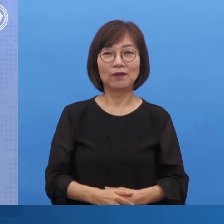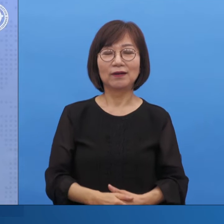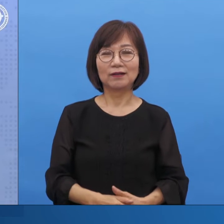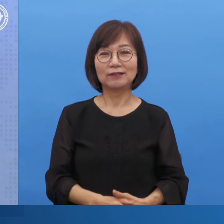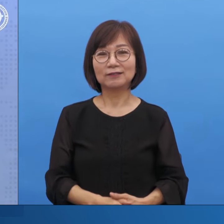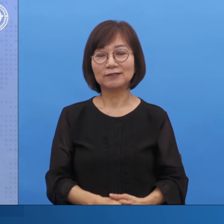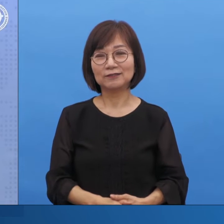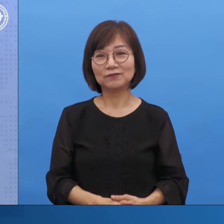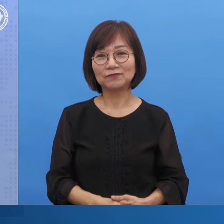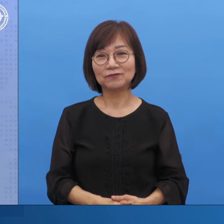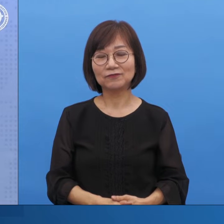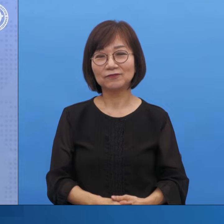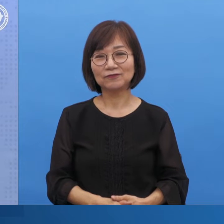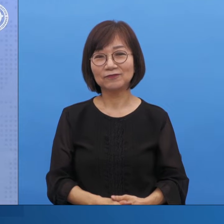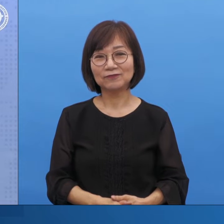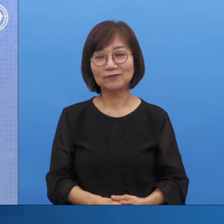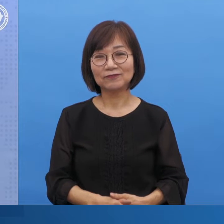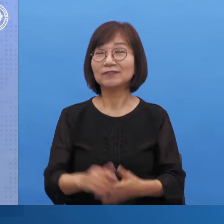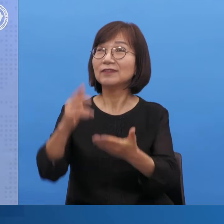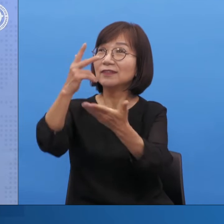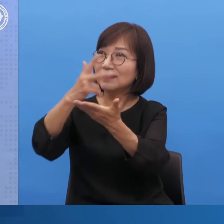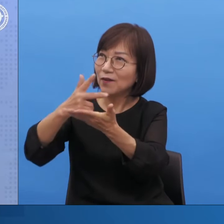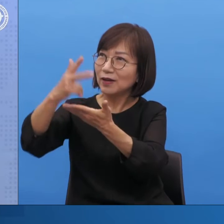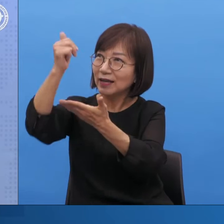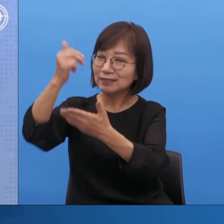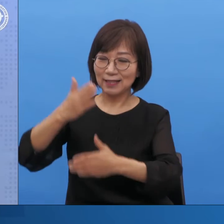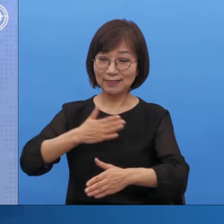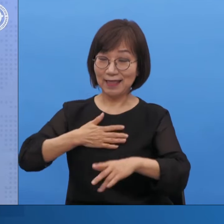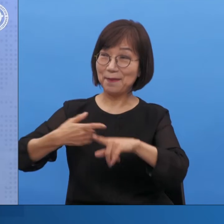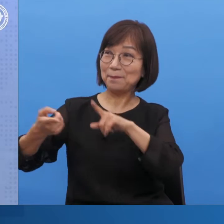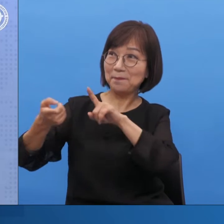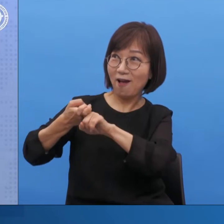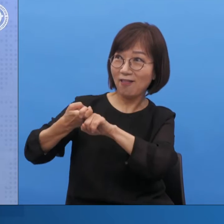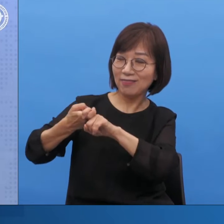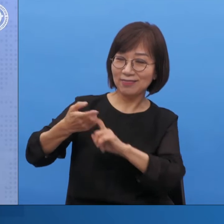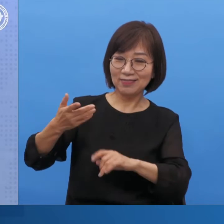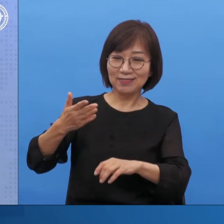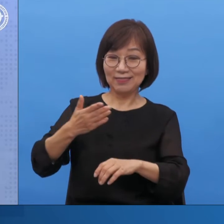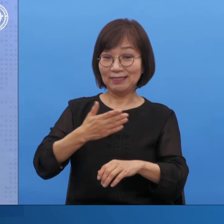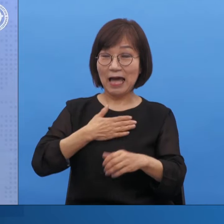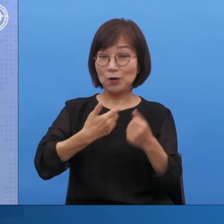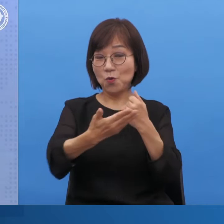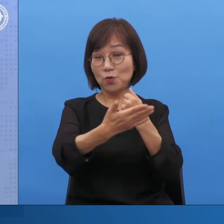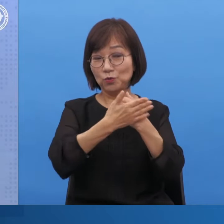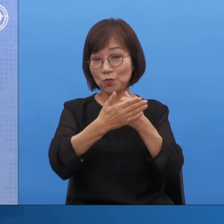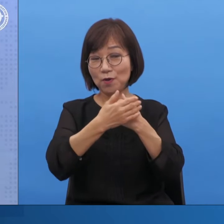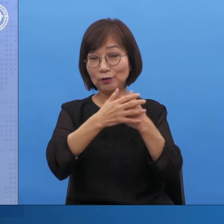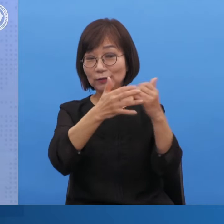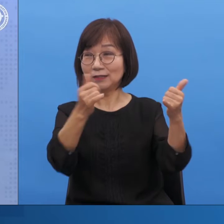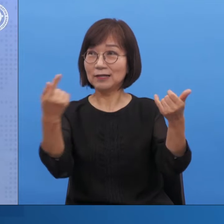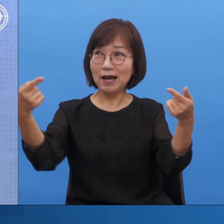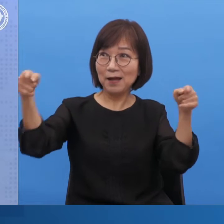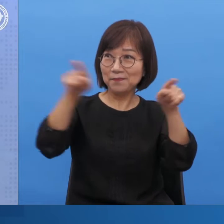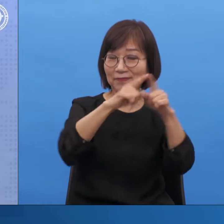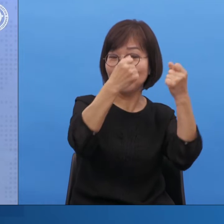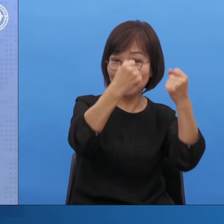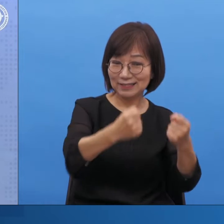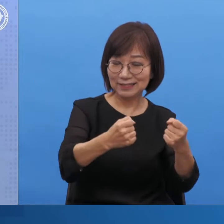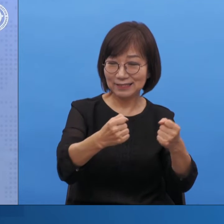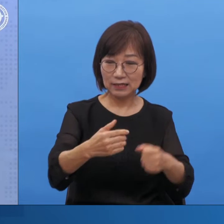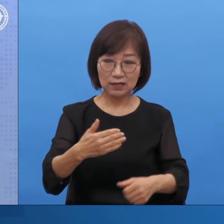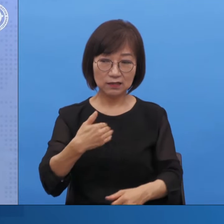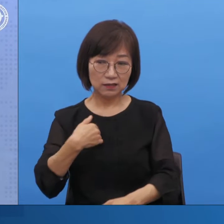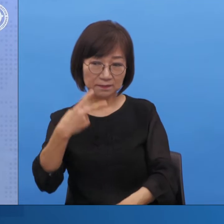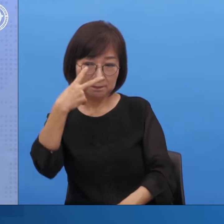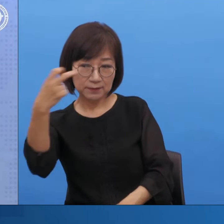can man do to me? 여호와께서 내 편이 되사 나를 돕는 자들 중에 계시니 그러므로 나를 미워하는